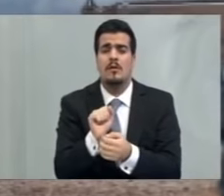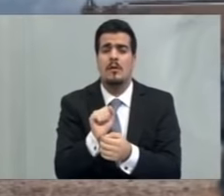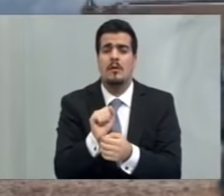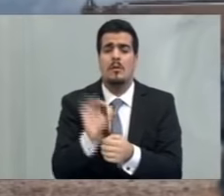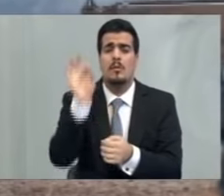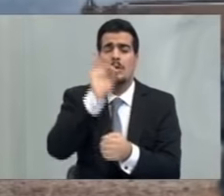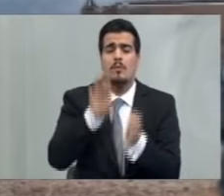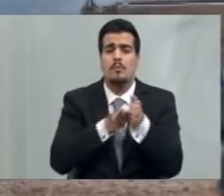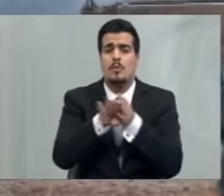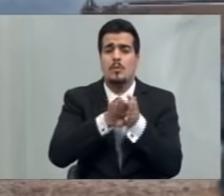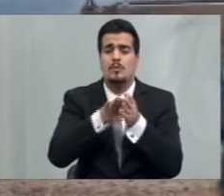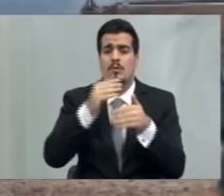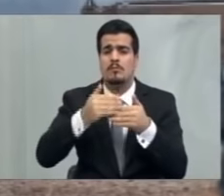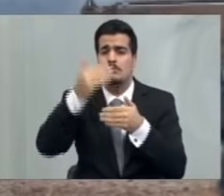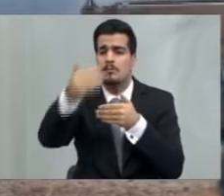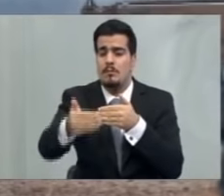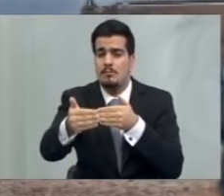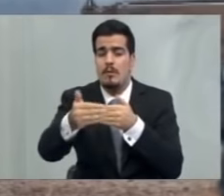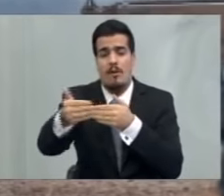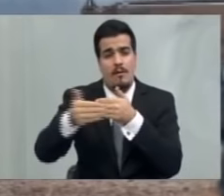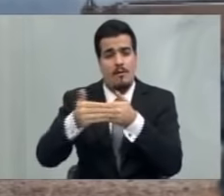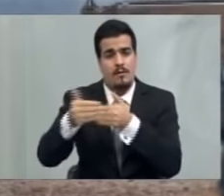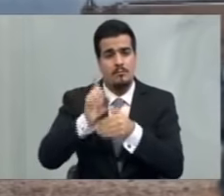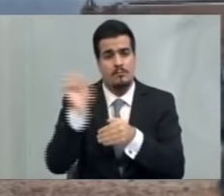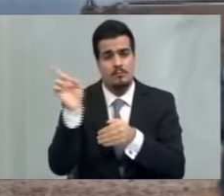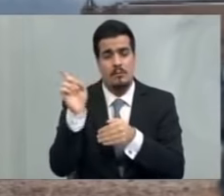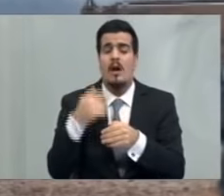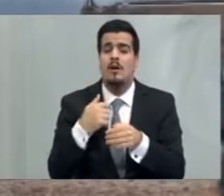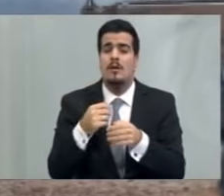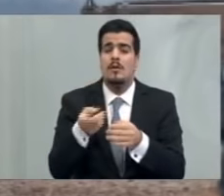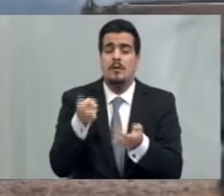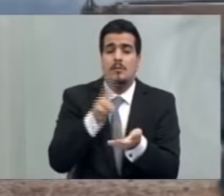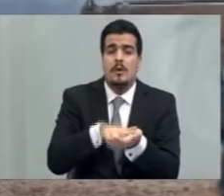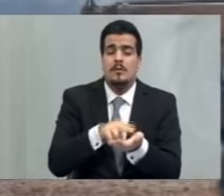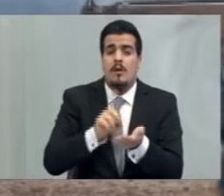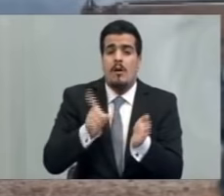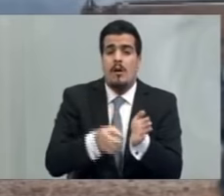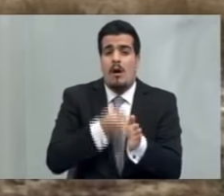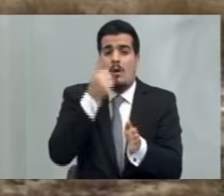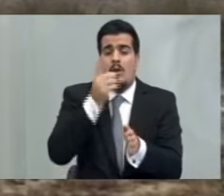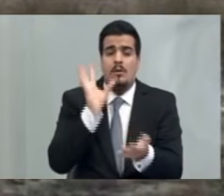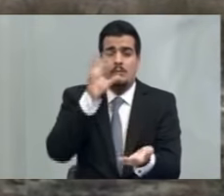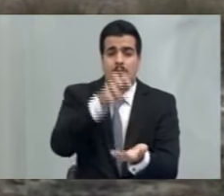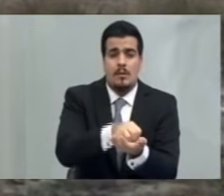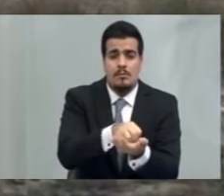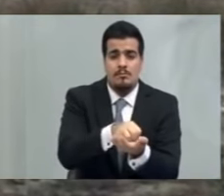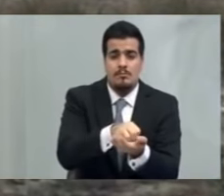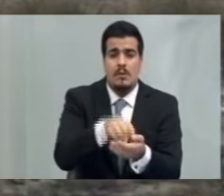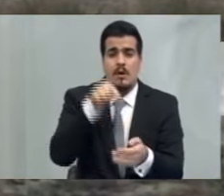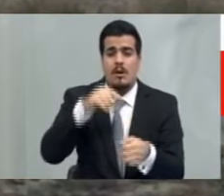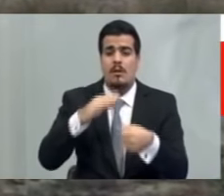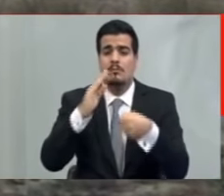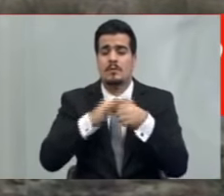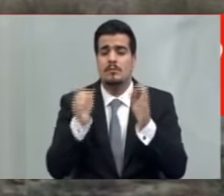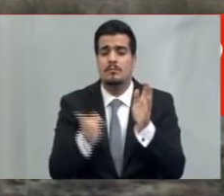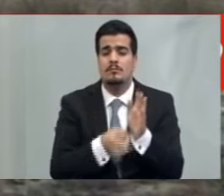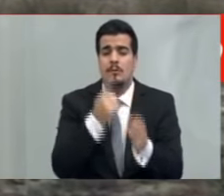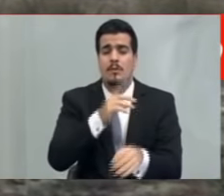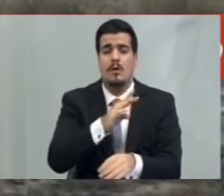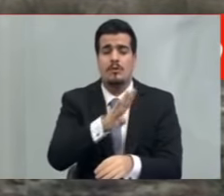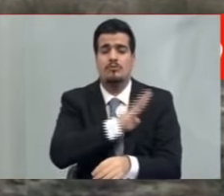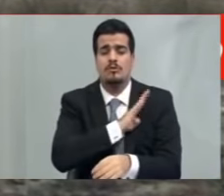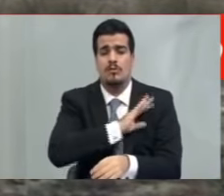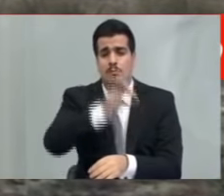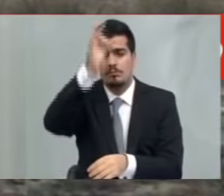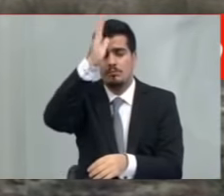الزهراء والسماح وغيرهما، وهذه كانت المحطة الأبرز. هنا تجدر الإشارة إلى أن القوات